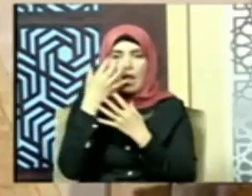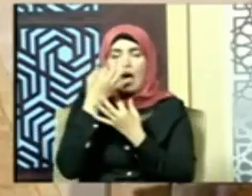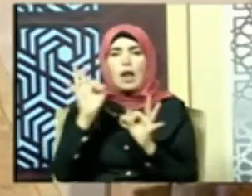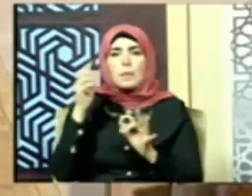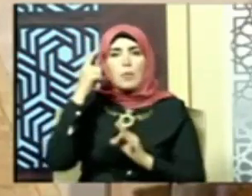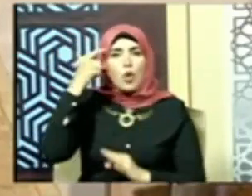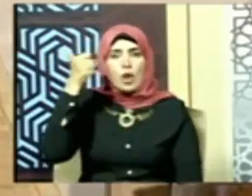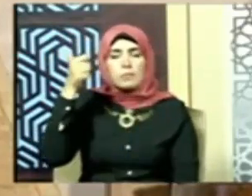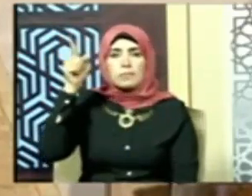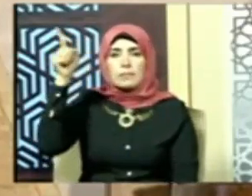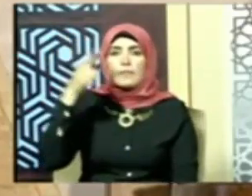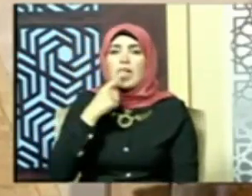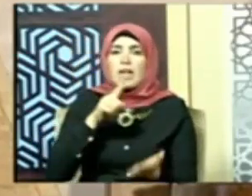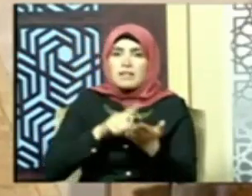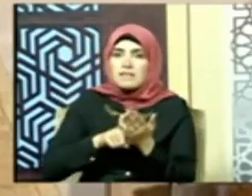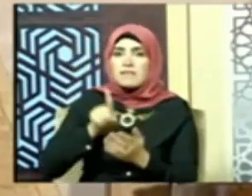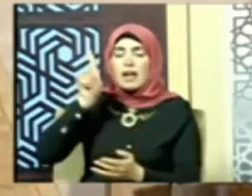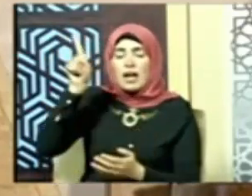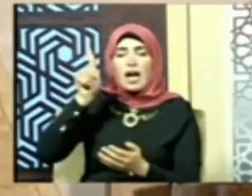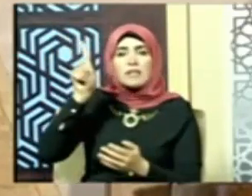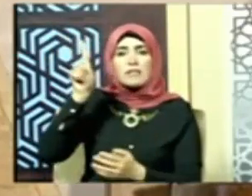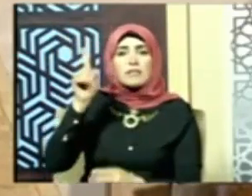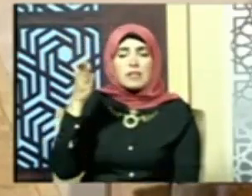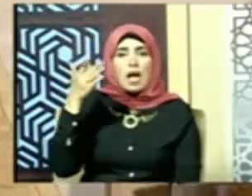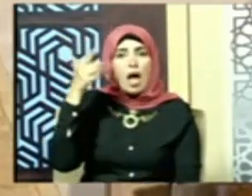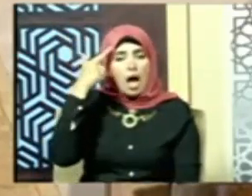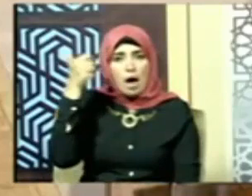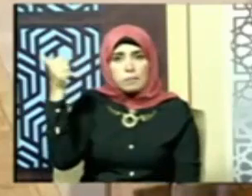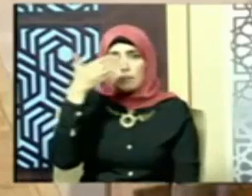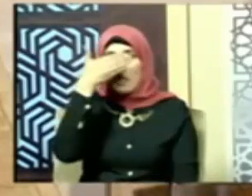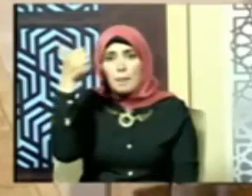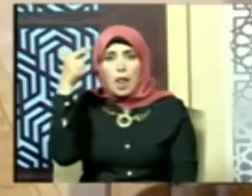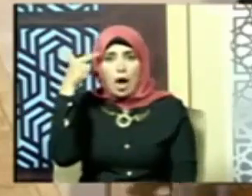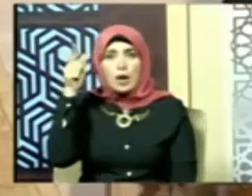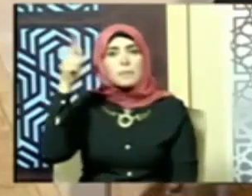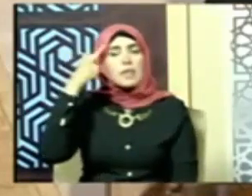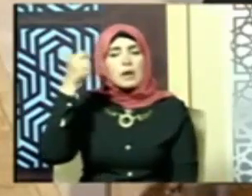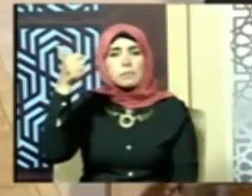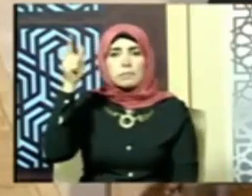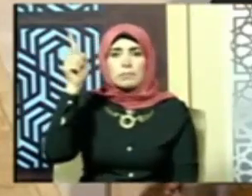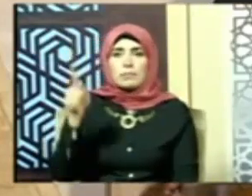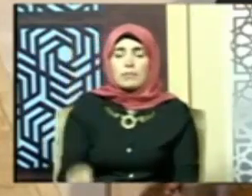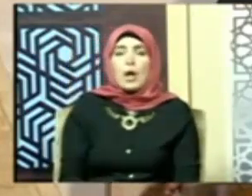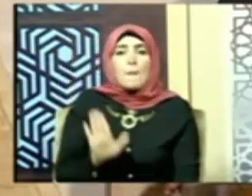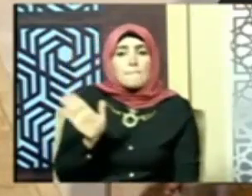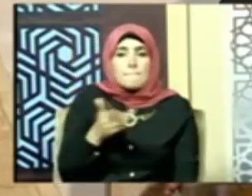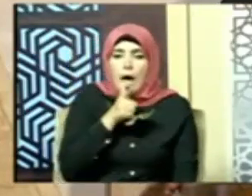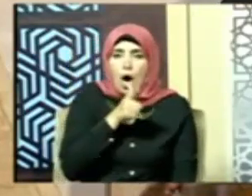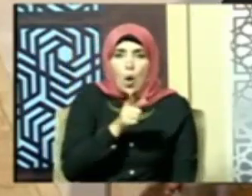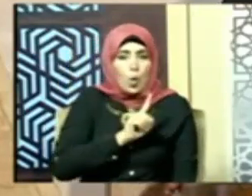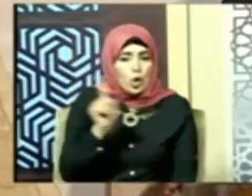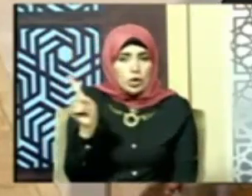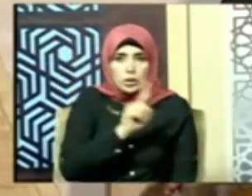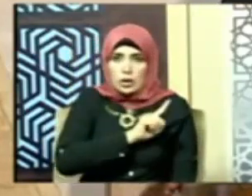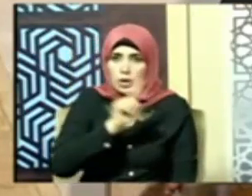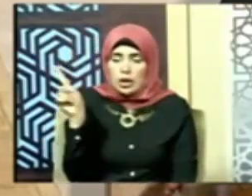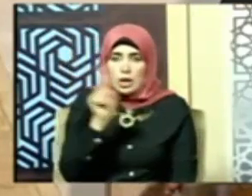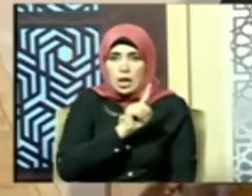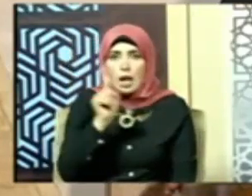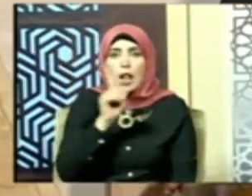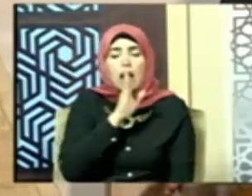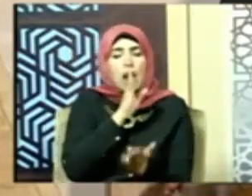نفسك، إنك أنت علام الغيوب، ما قلت لهم إلا